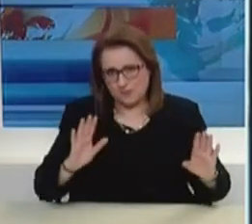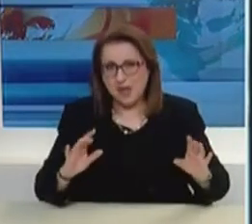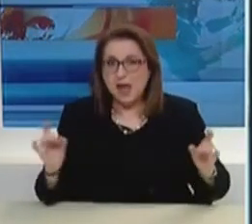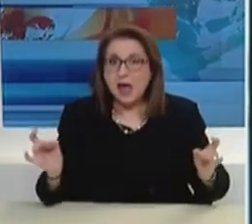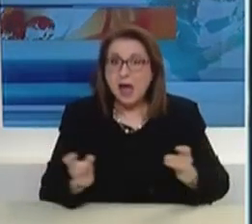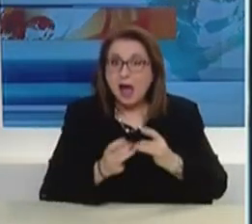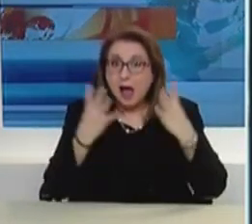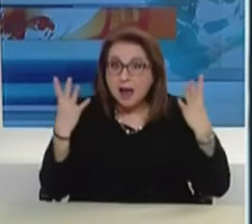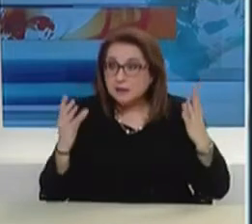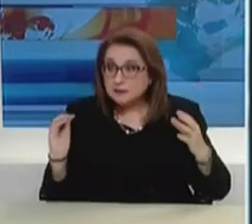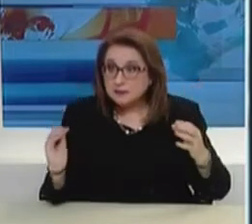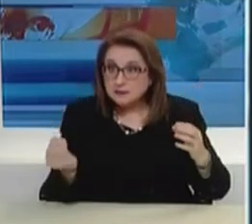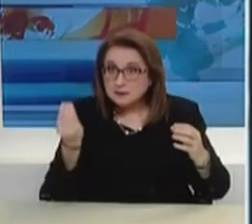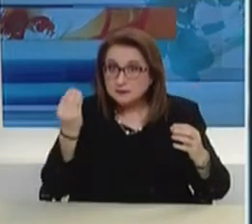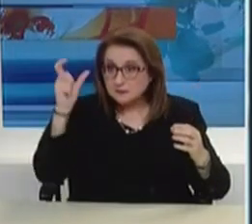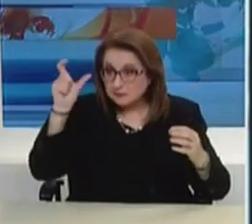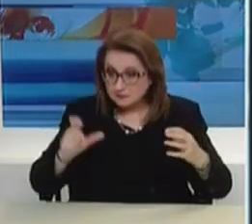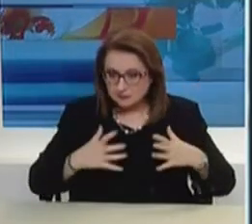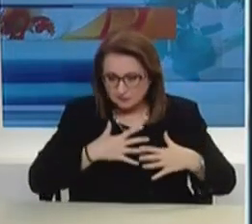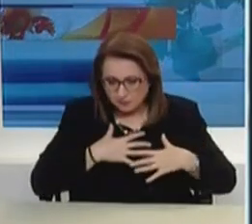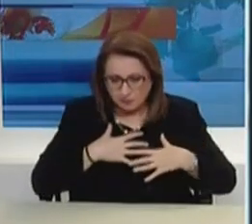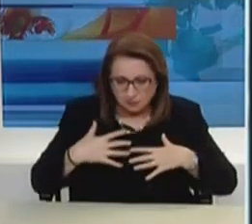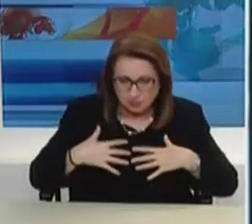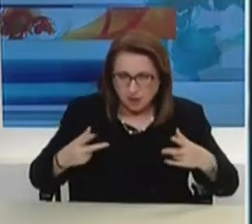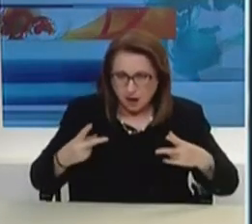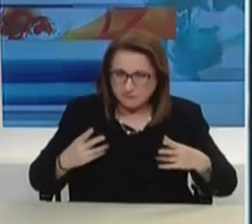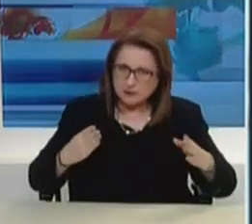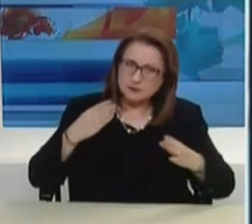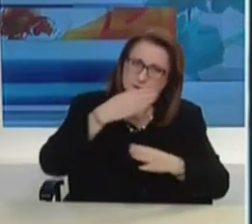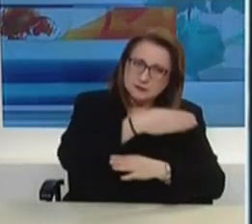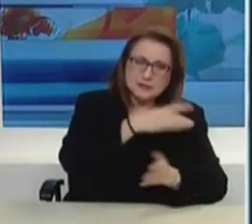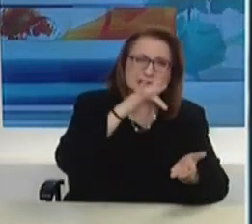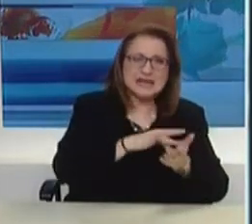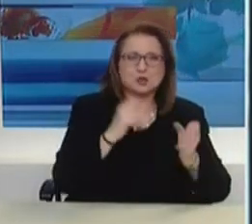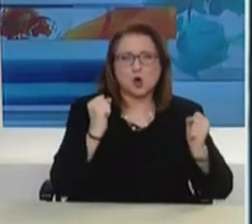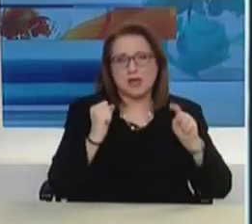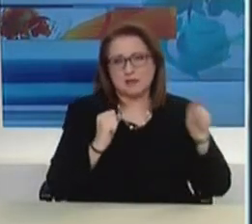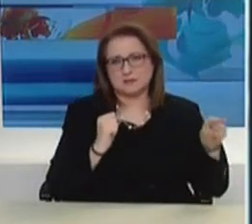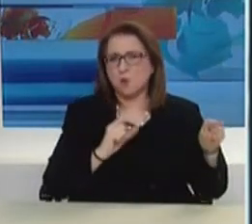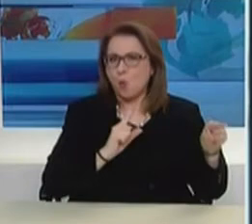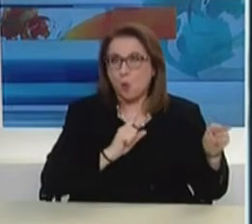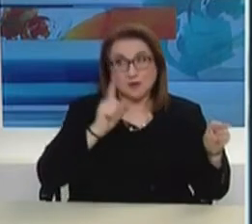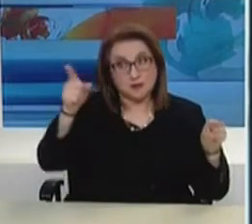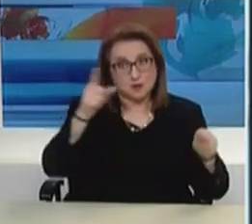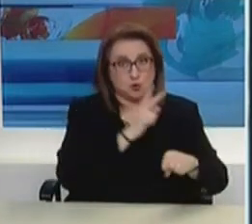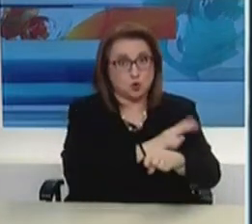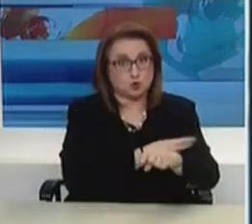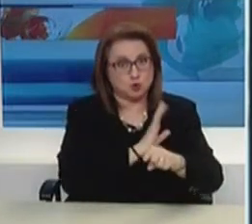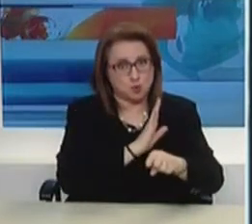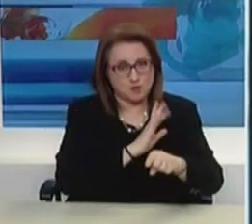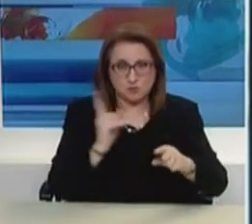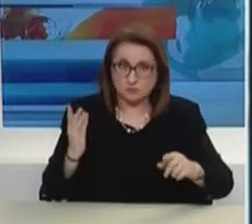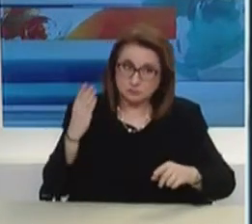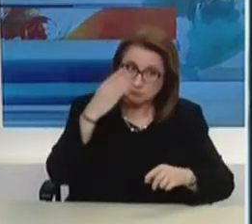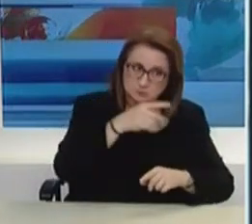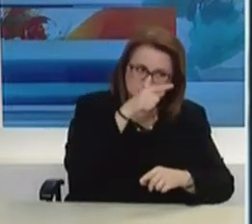κάποιος μεταβεί σε αυτό το κέντρο υγείας και χρειαστεί να μείνει στο σπίτι του, τότε θα υπάρχει παρακολούθηση